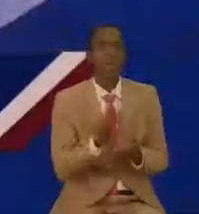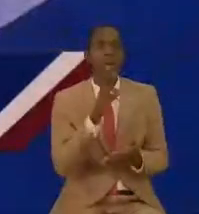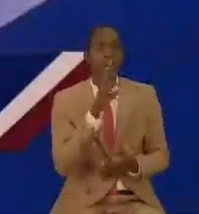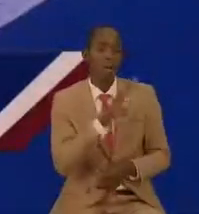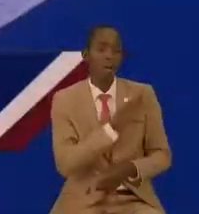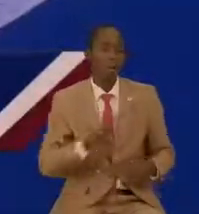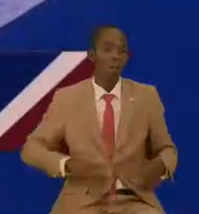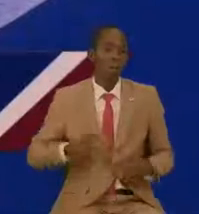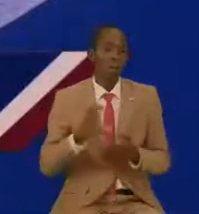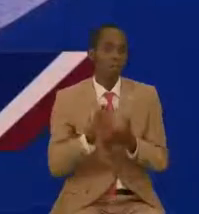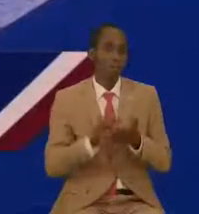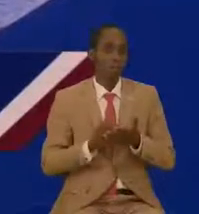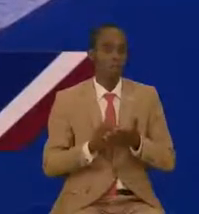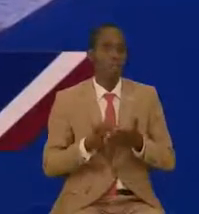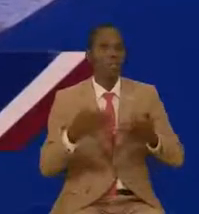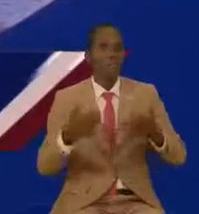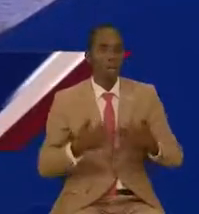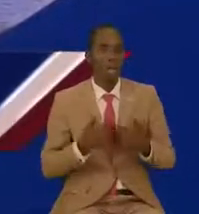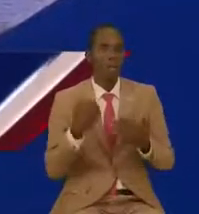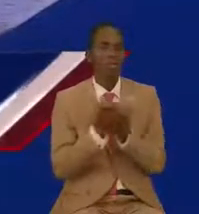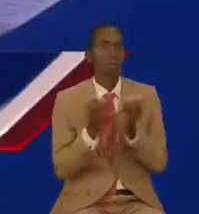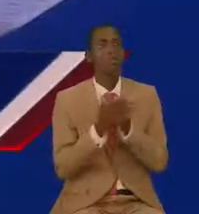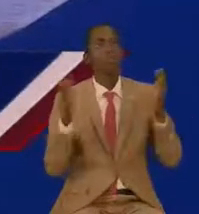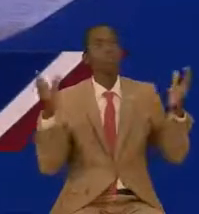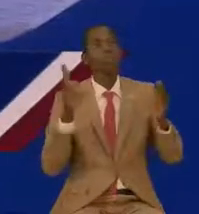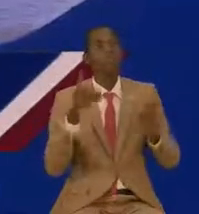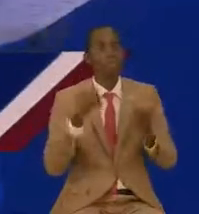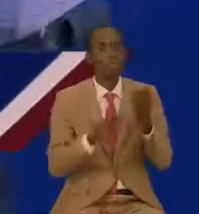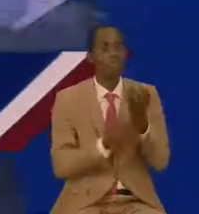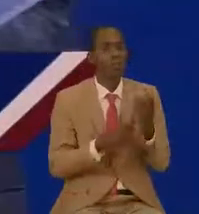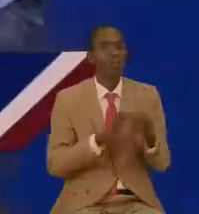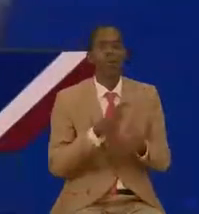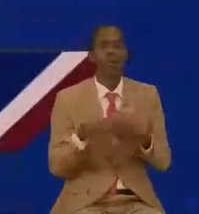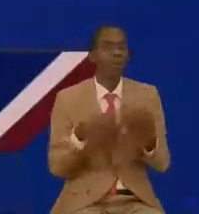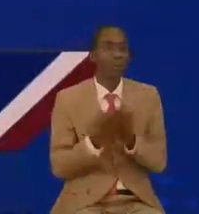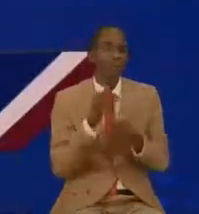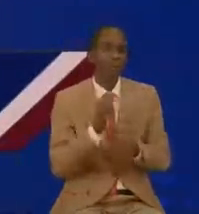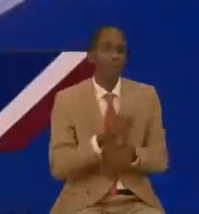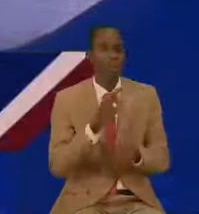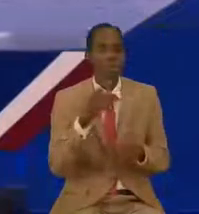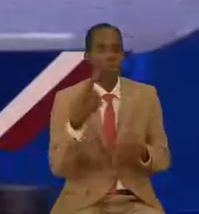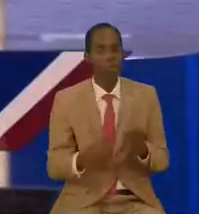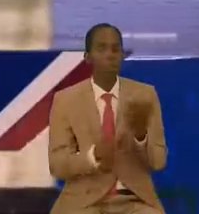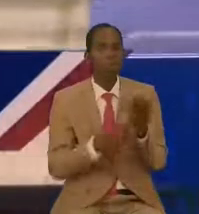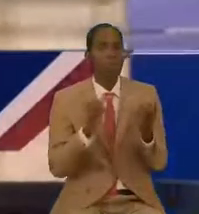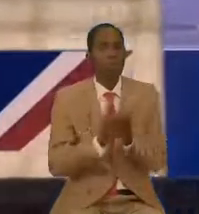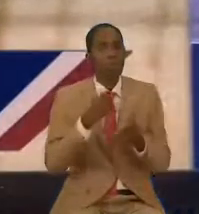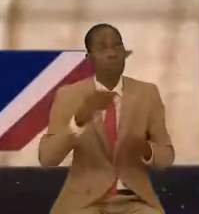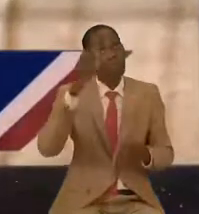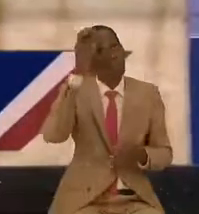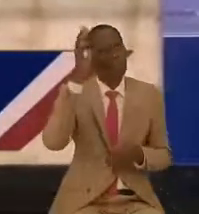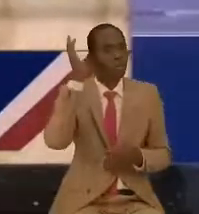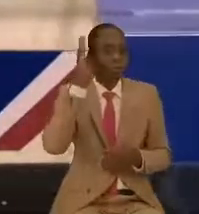Ceux qui sont à Jésus-Christ ont crucifié la chair, toutes les œuvres de la chair que